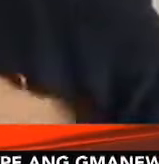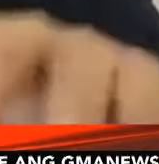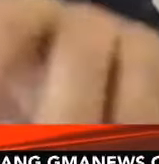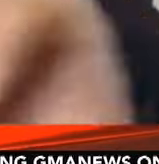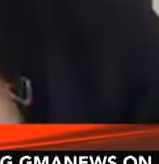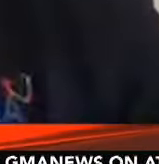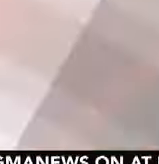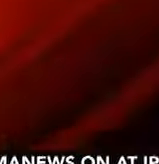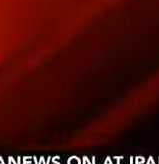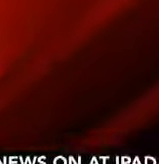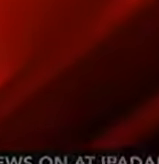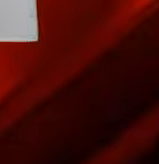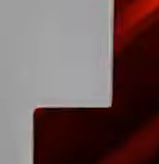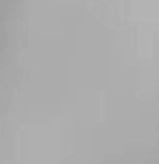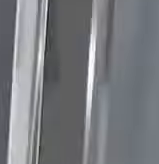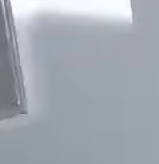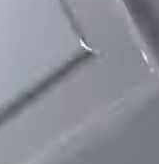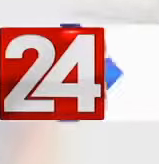24 oras.